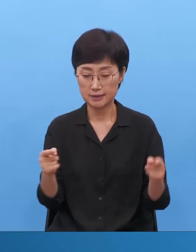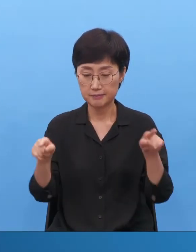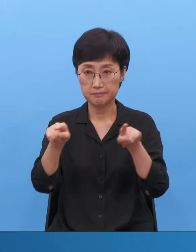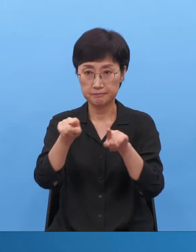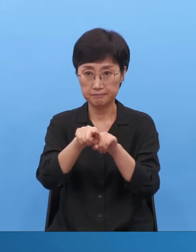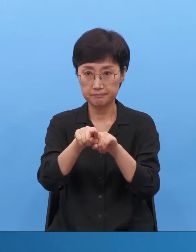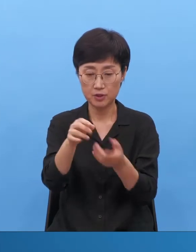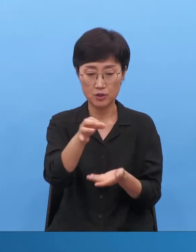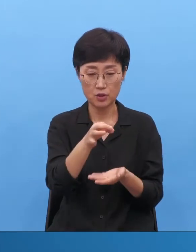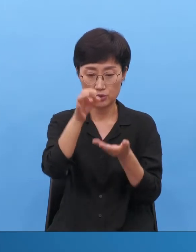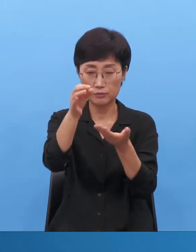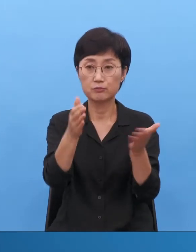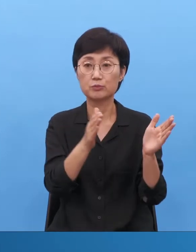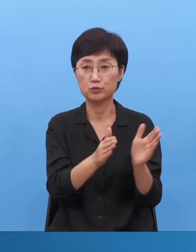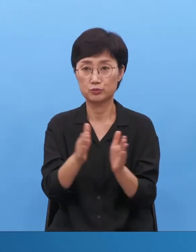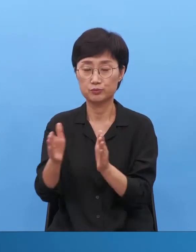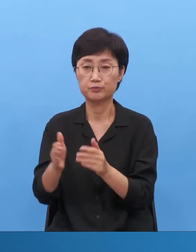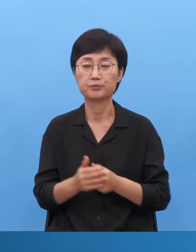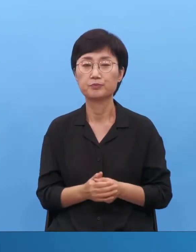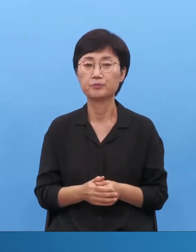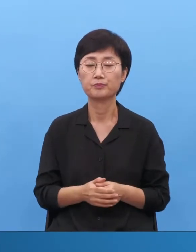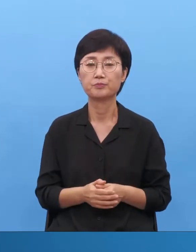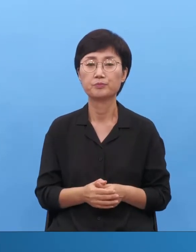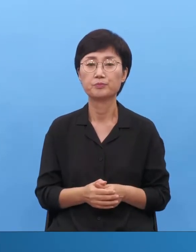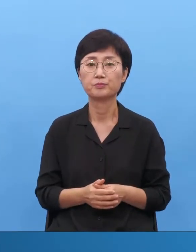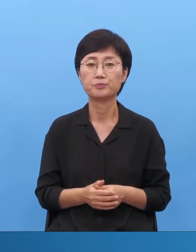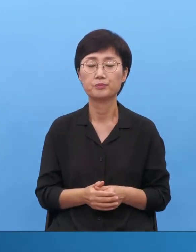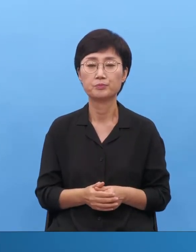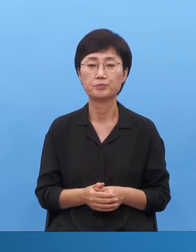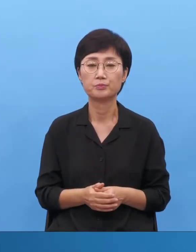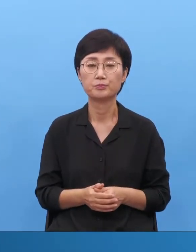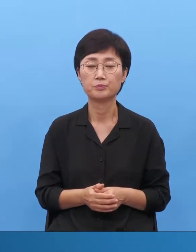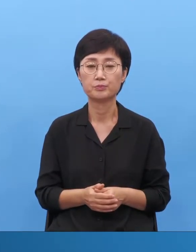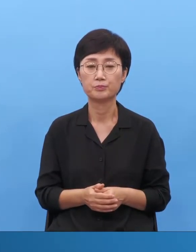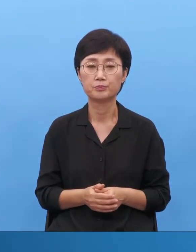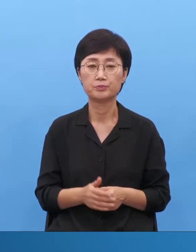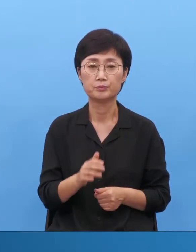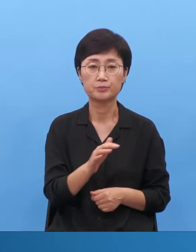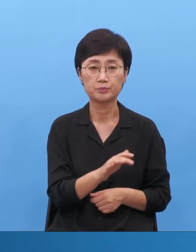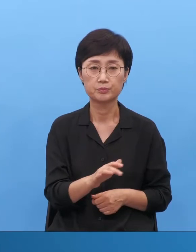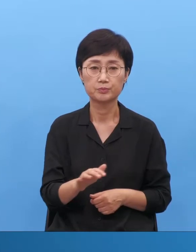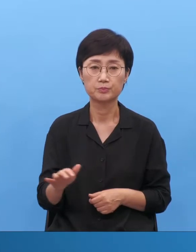precious words. We'll give a prepared offering unto God as we sing hymn 497 together.